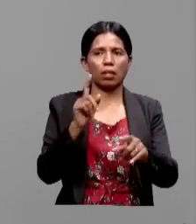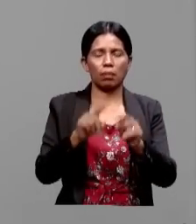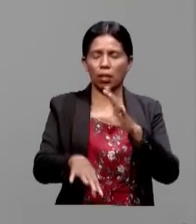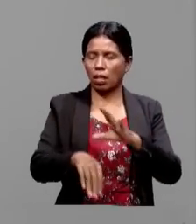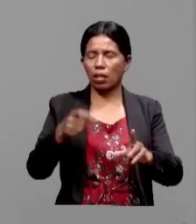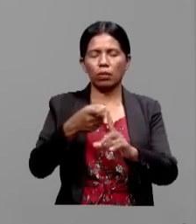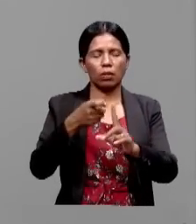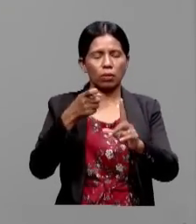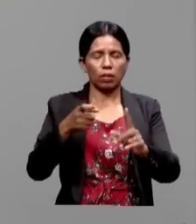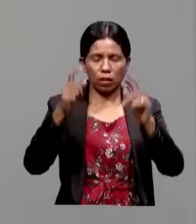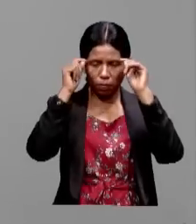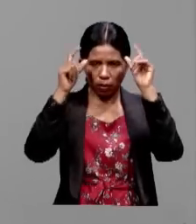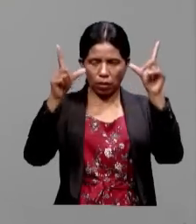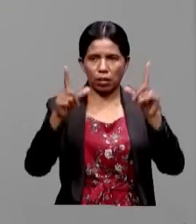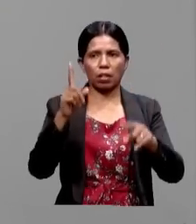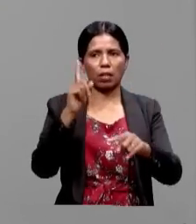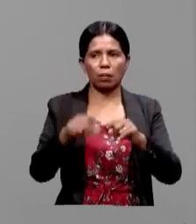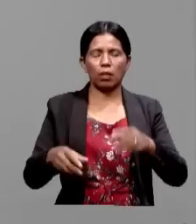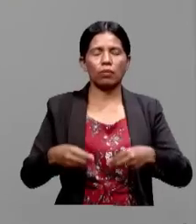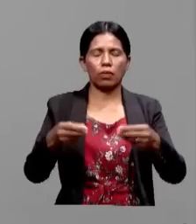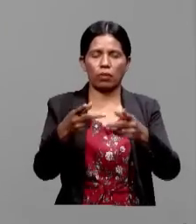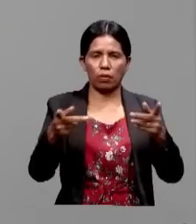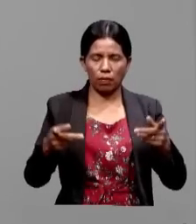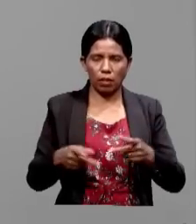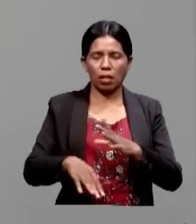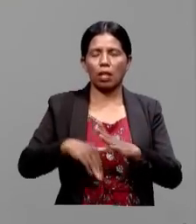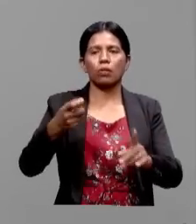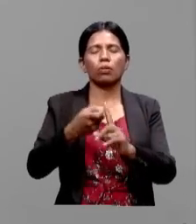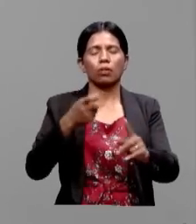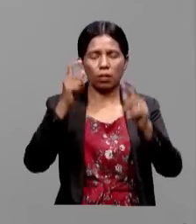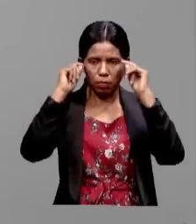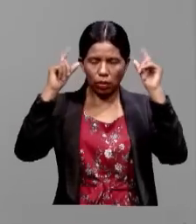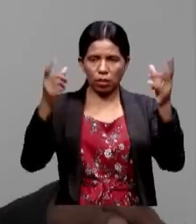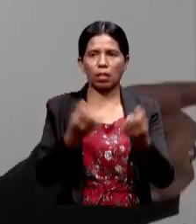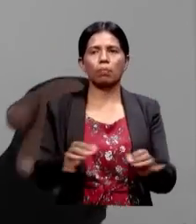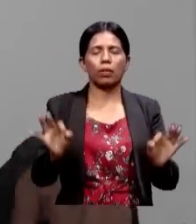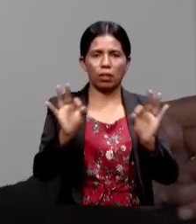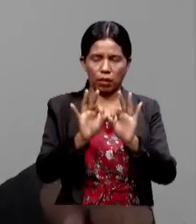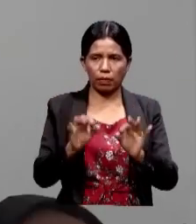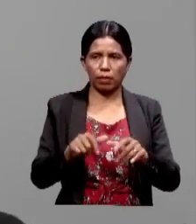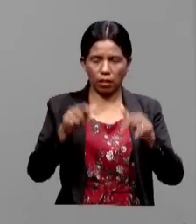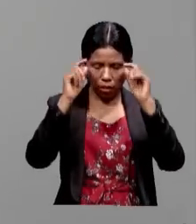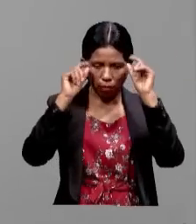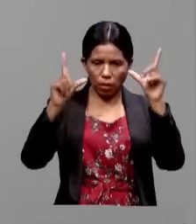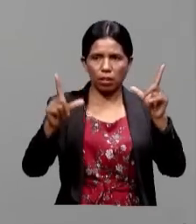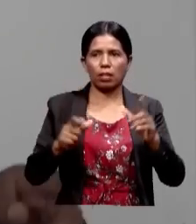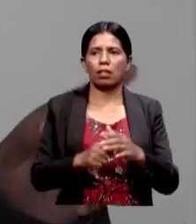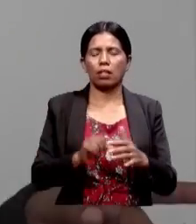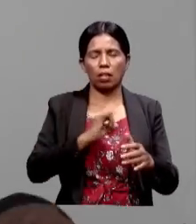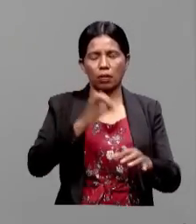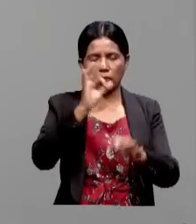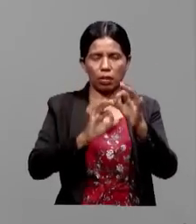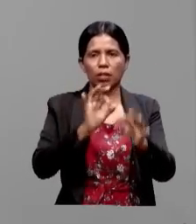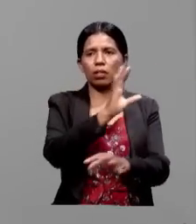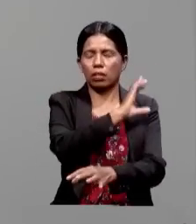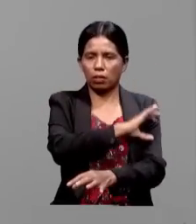Kauan desconfian orang nasane, la bela for fatin atau saya Timor Leste. Idane emak importante. Kauan iha Timor orang halu bama ide ne, halu fir kata siguransa